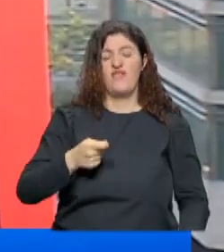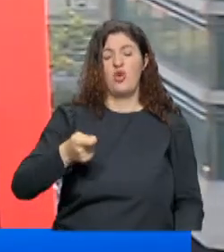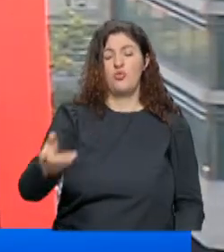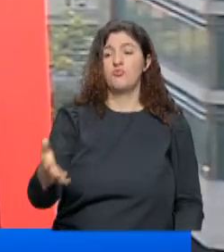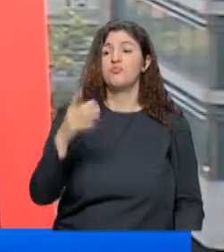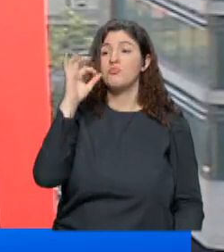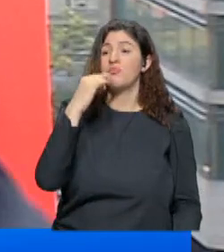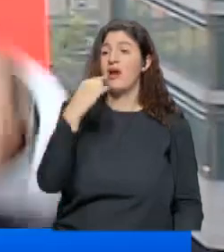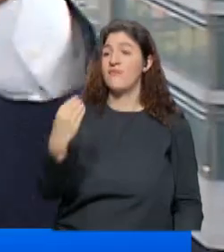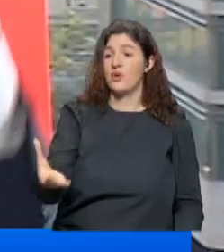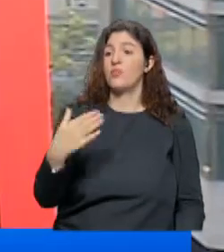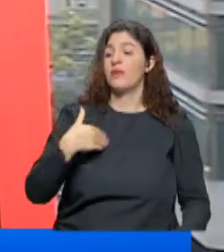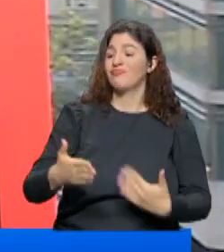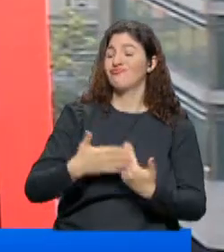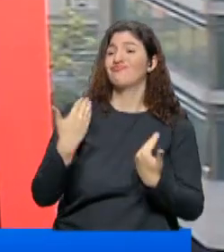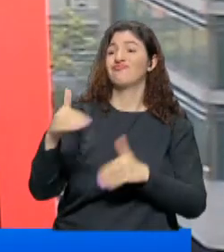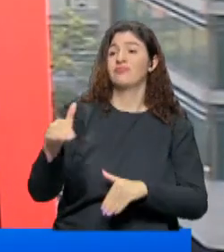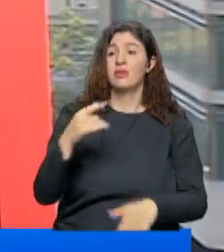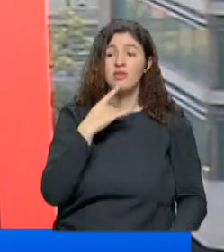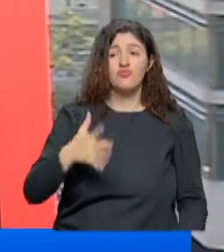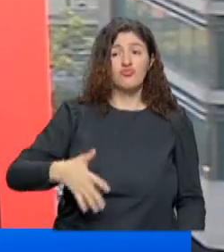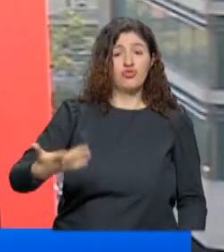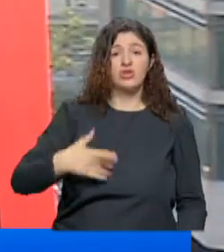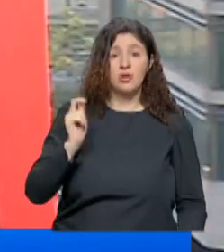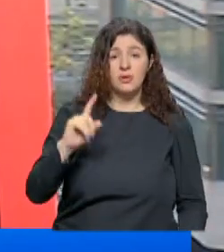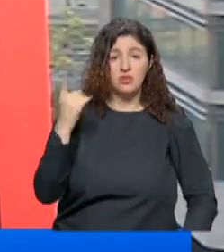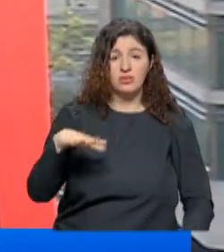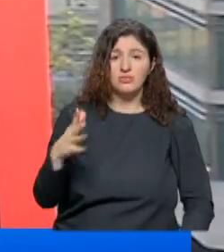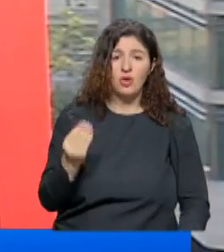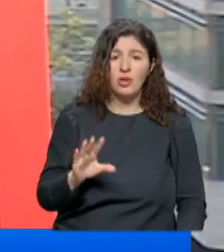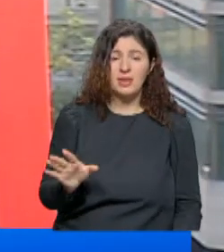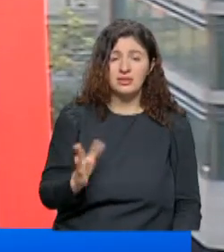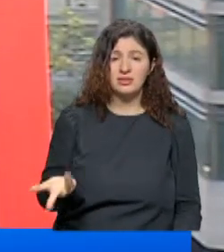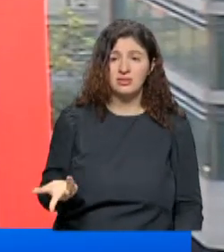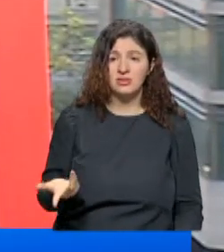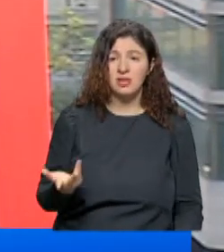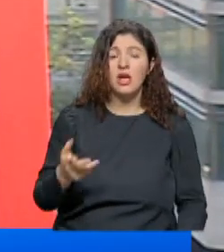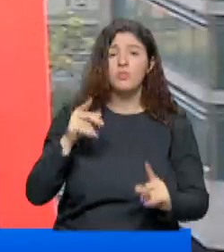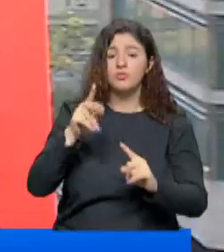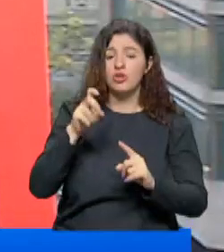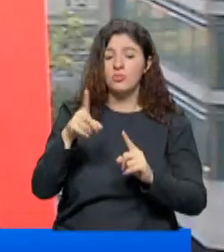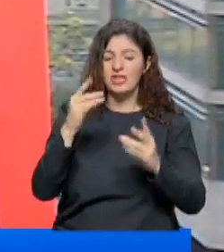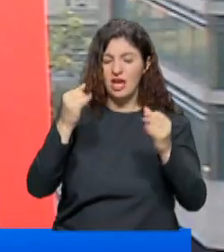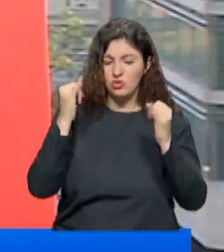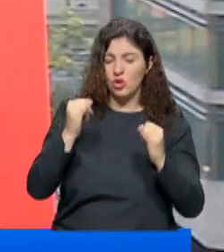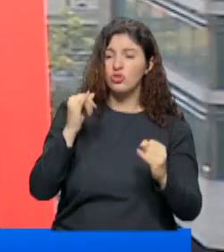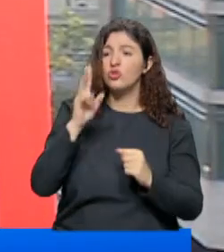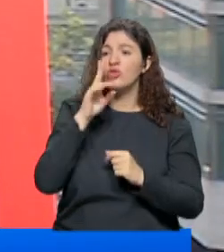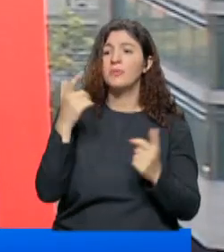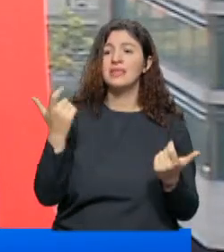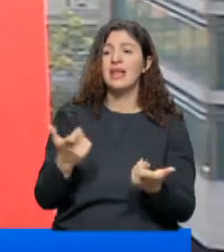yoksula makarna veriyorum, yoksula yardım ediyorum diye övünen bir yönetim olabilemez. Doların bundan daha kötü